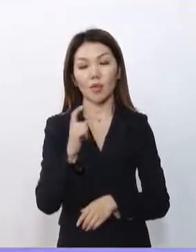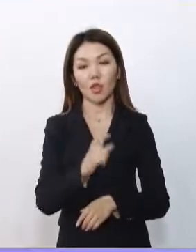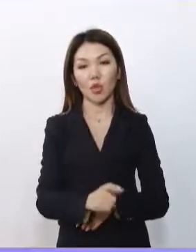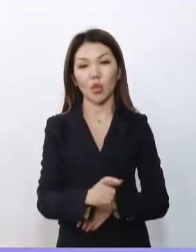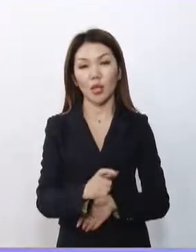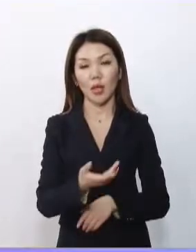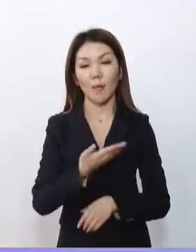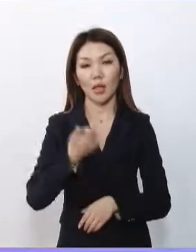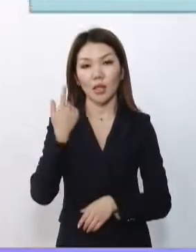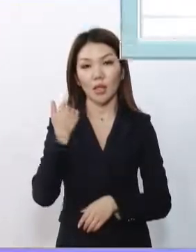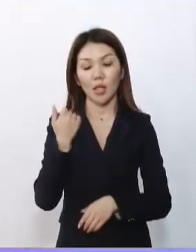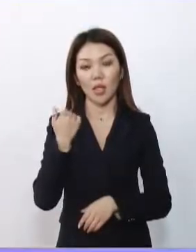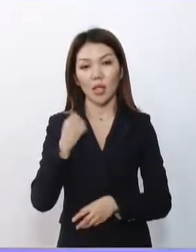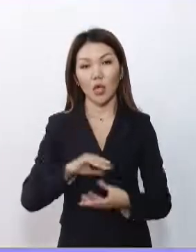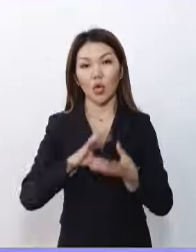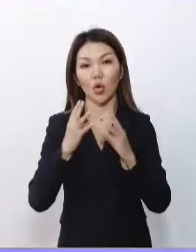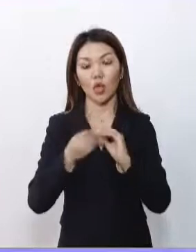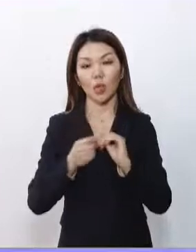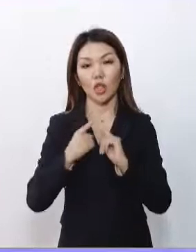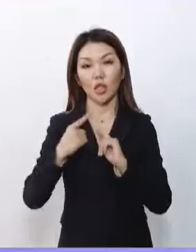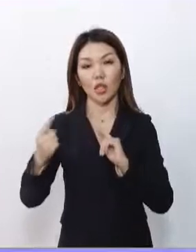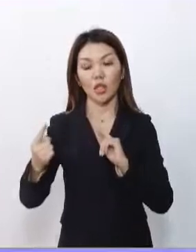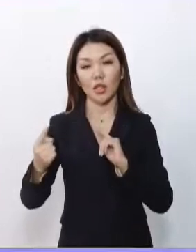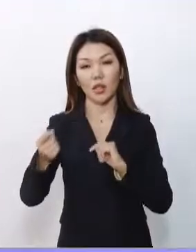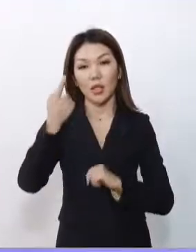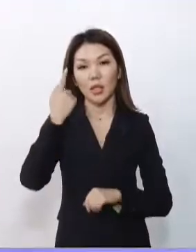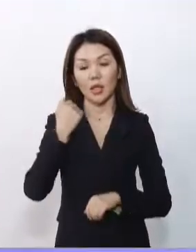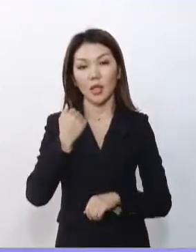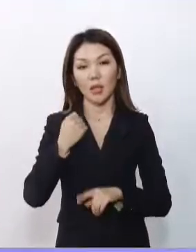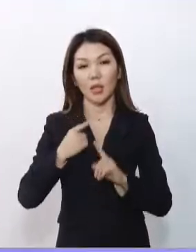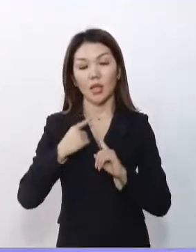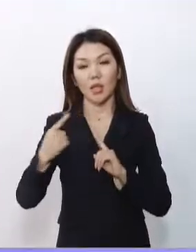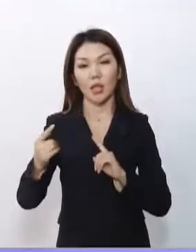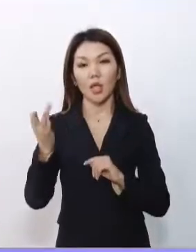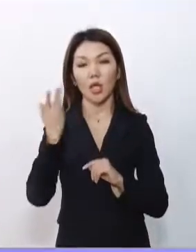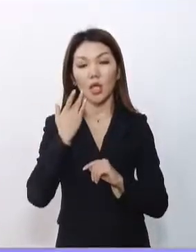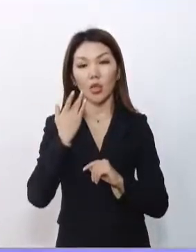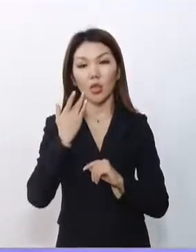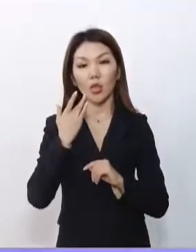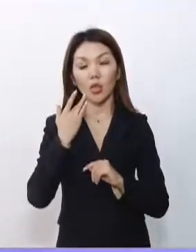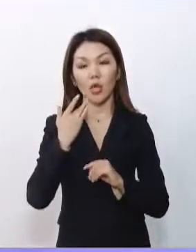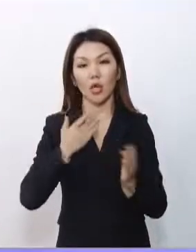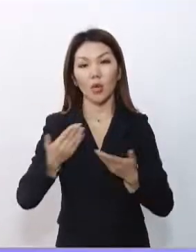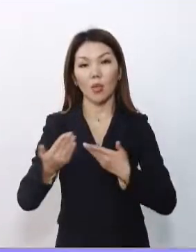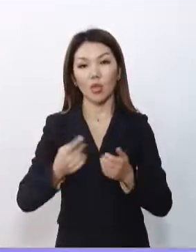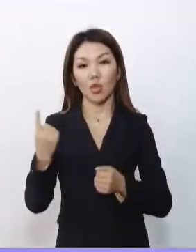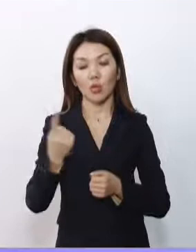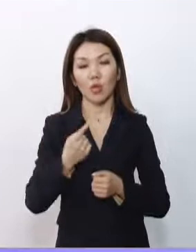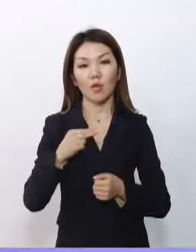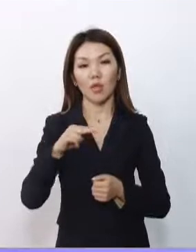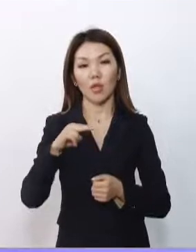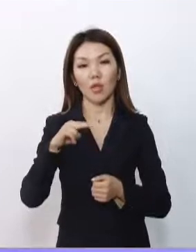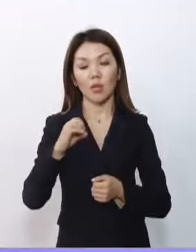мы знаем общее расстояние и знаем расстояние которое прошел первый пешеход